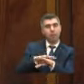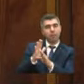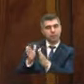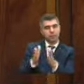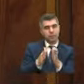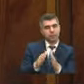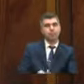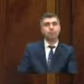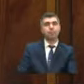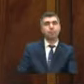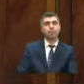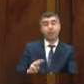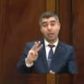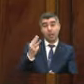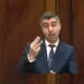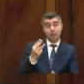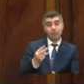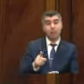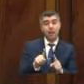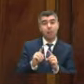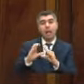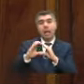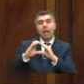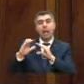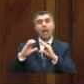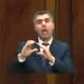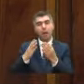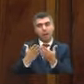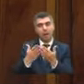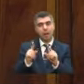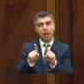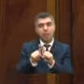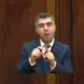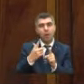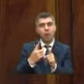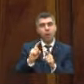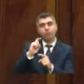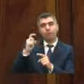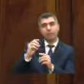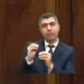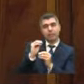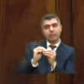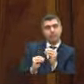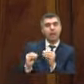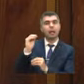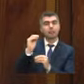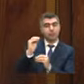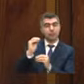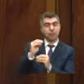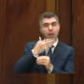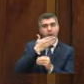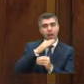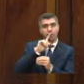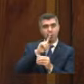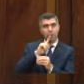ثالثا، تنفيذ التزامات الحوار الاجتماعي ومواصلة جولاته، وأنتم تعرفون بأن الحوار الاجتماعي الحمد لله اللي انتهي